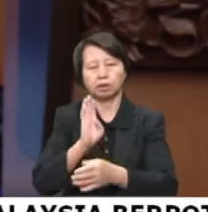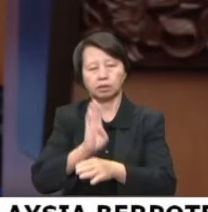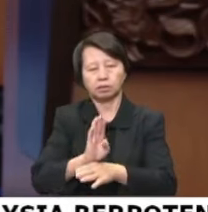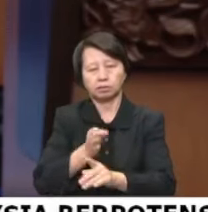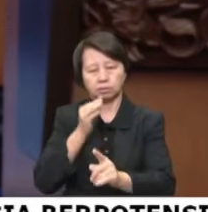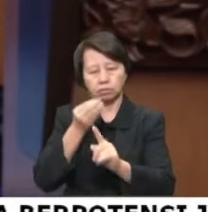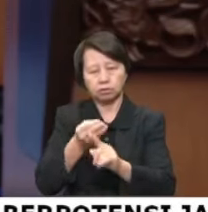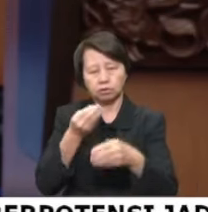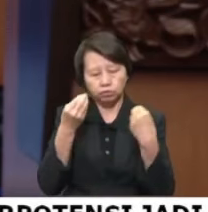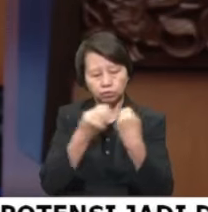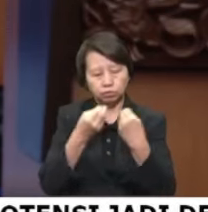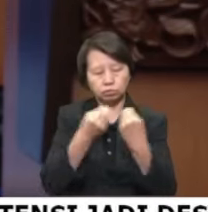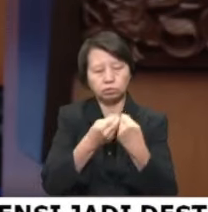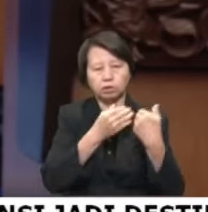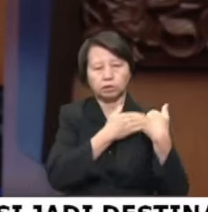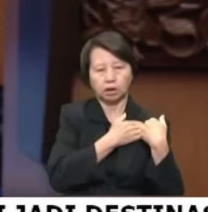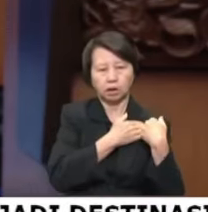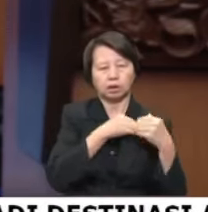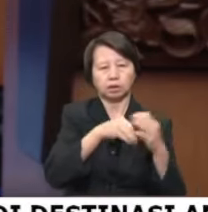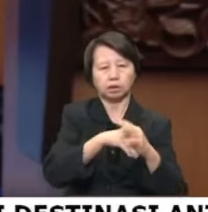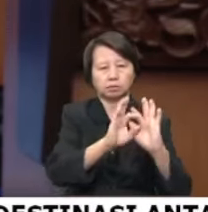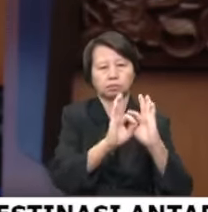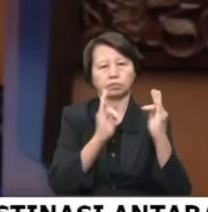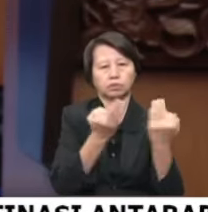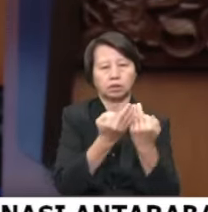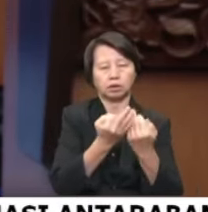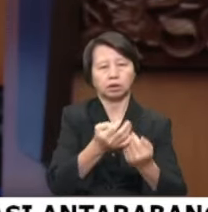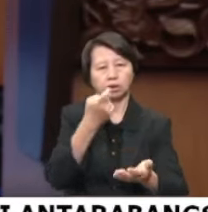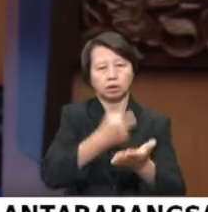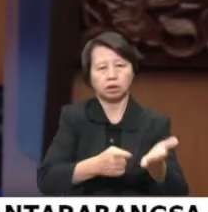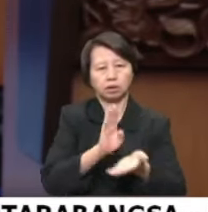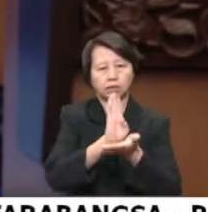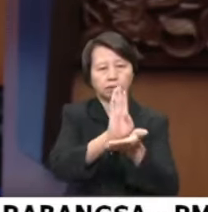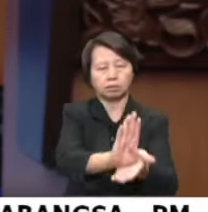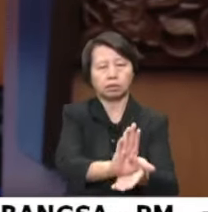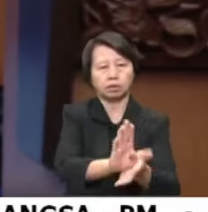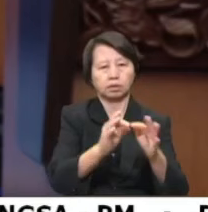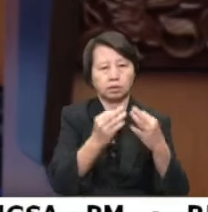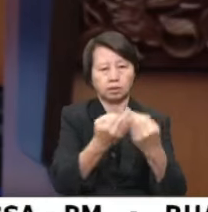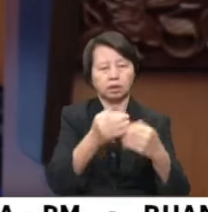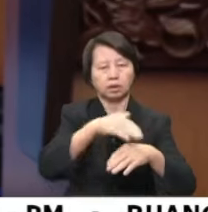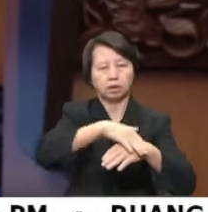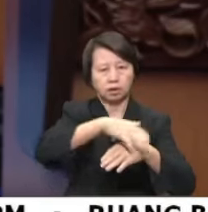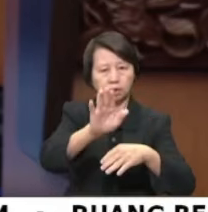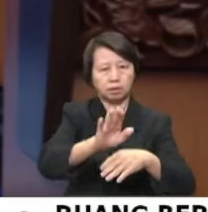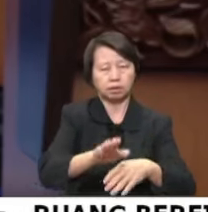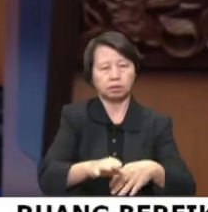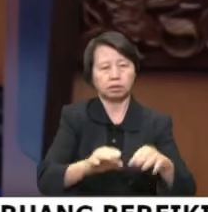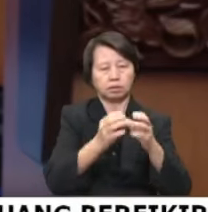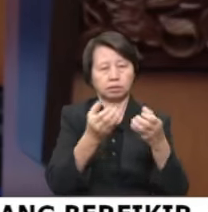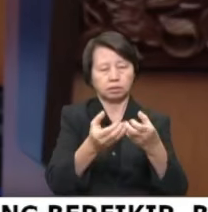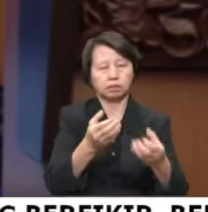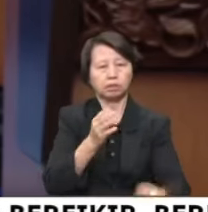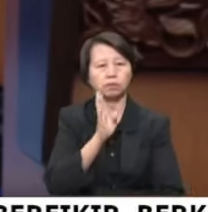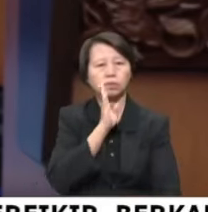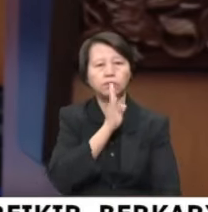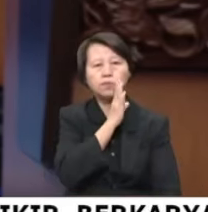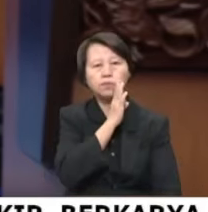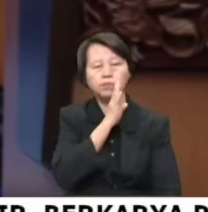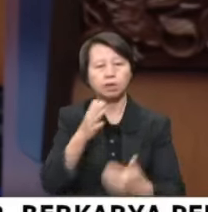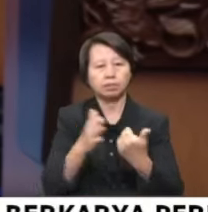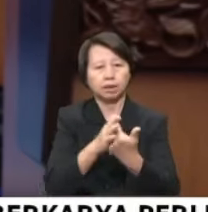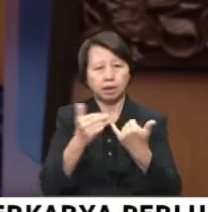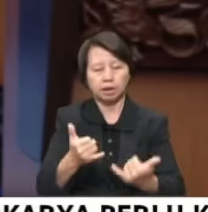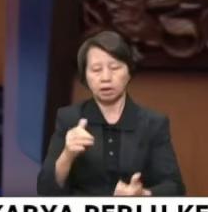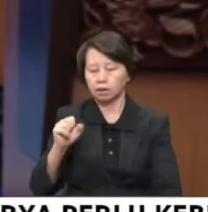berdasarkan jumlah tanggungan dalam isi rumah, di mana kadar bantuan isi rumah adalah lebih daripada kategori bujang. Sehingga kini